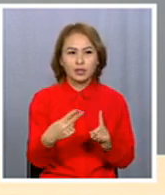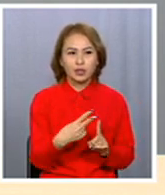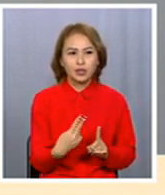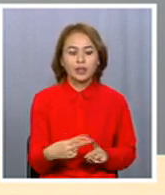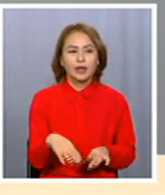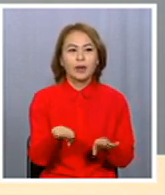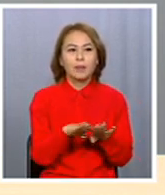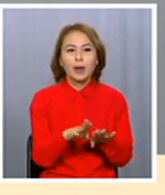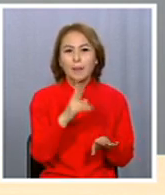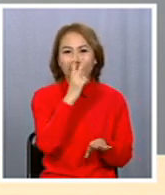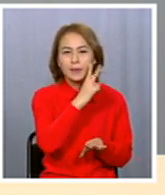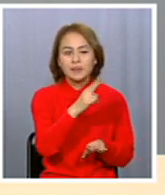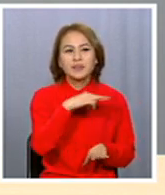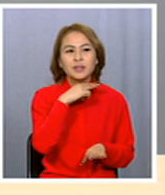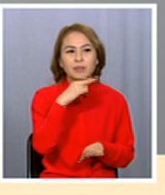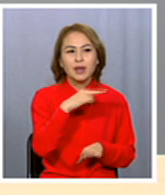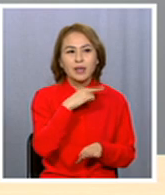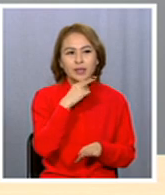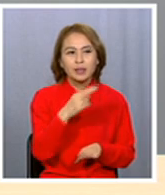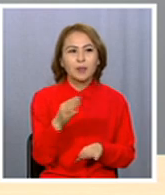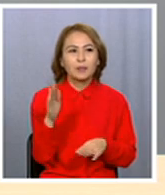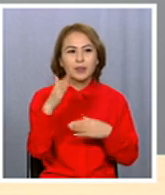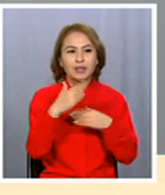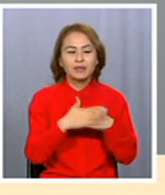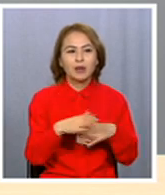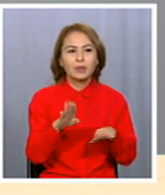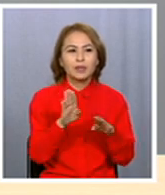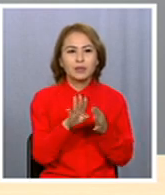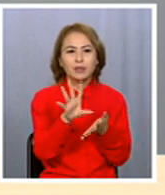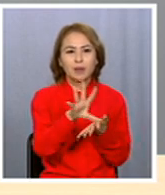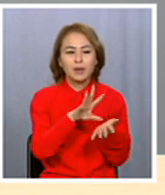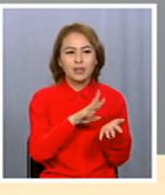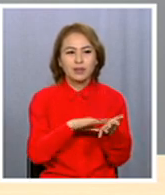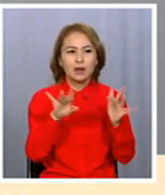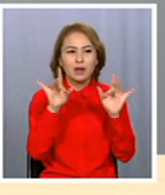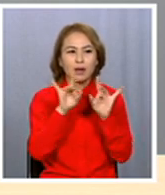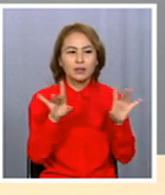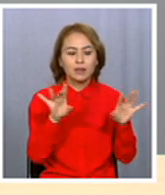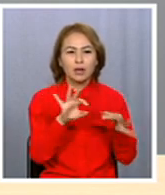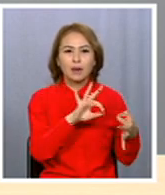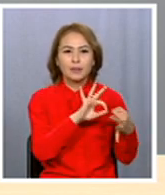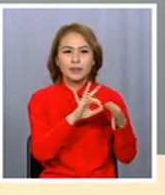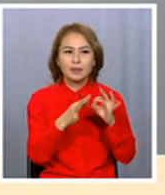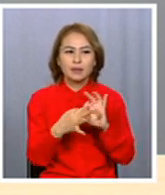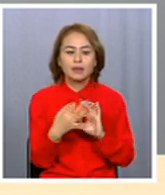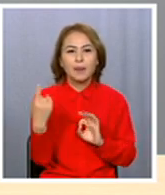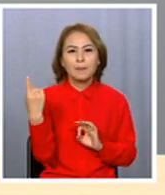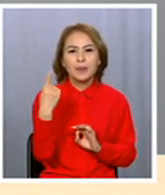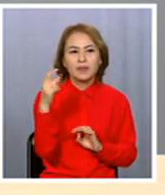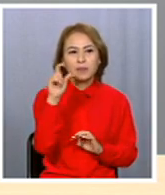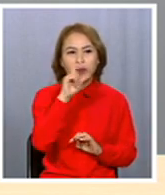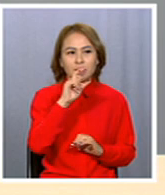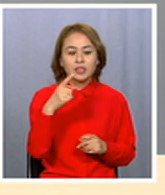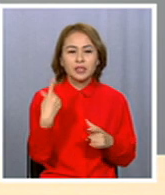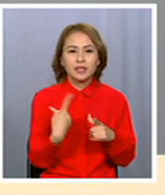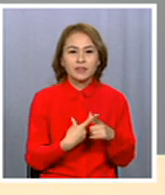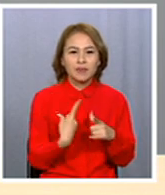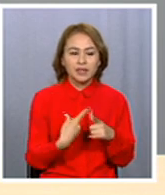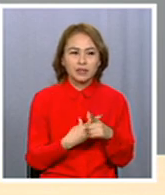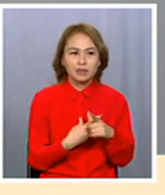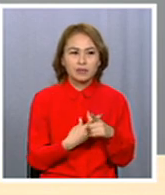Посмотрите внимательно на экран. Перед вами образец рассказа описания. Первое предложение –